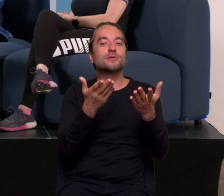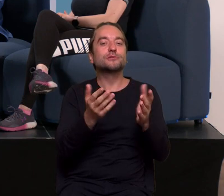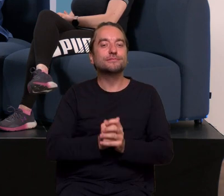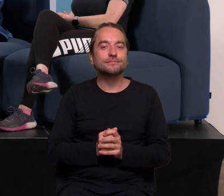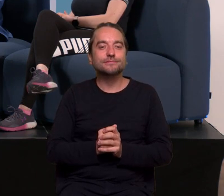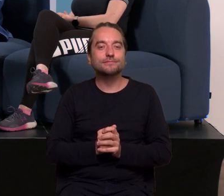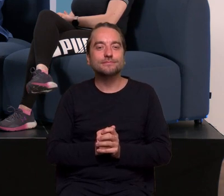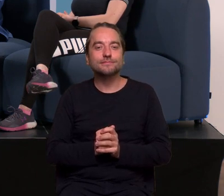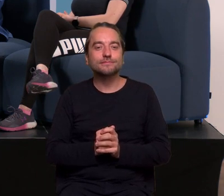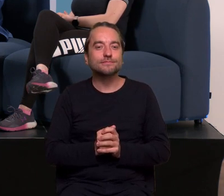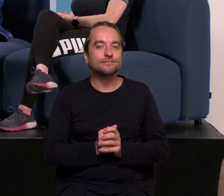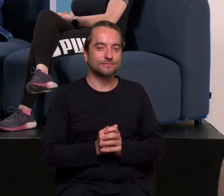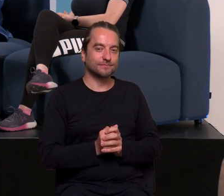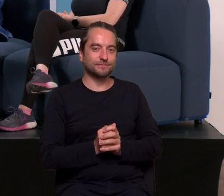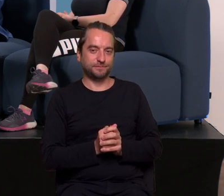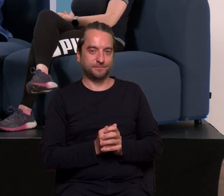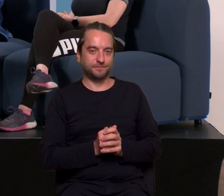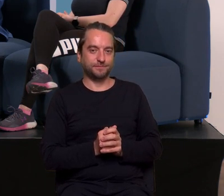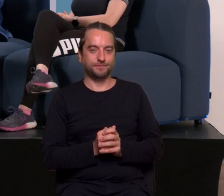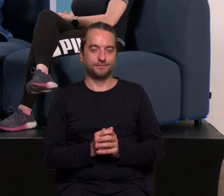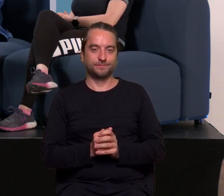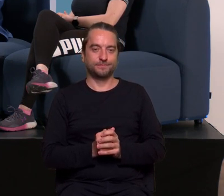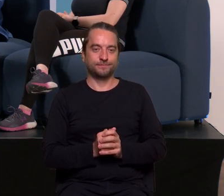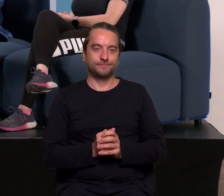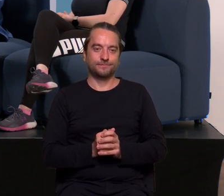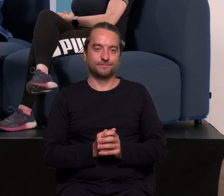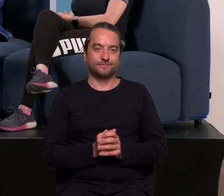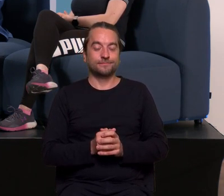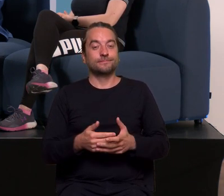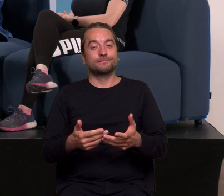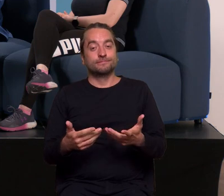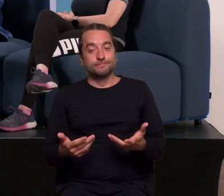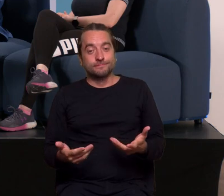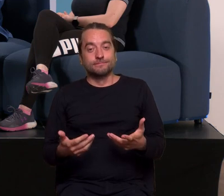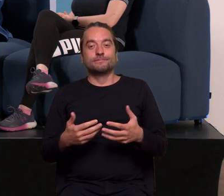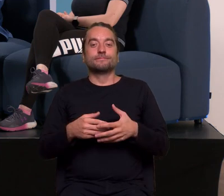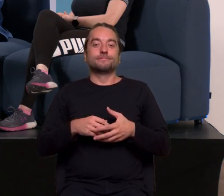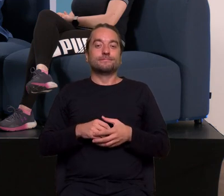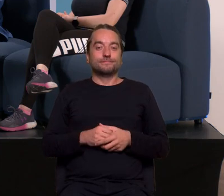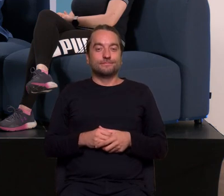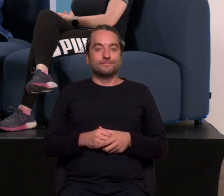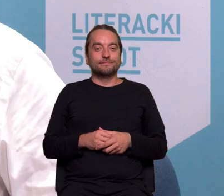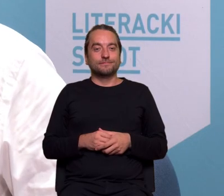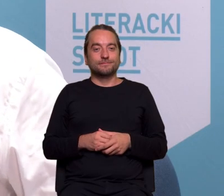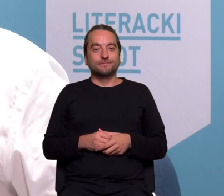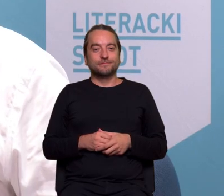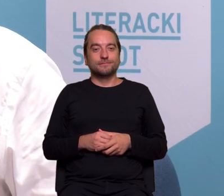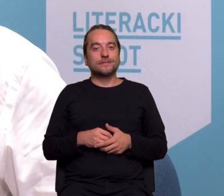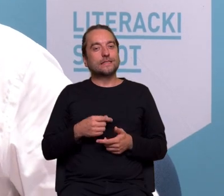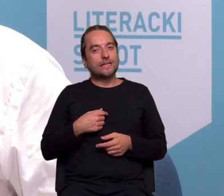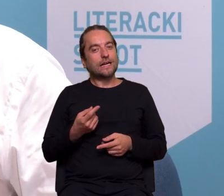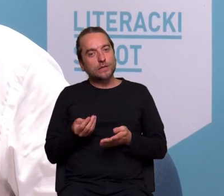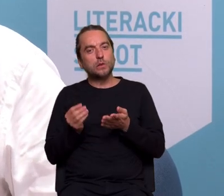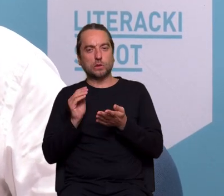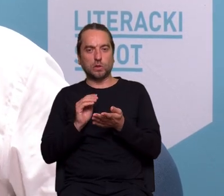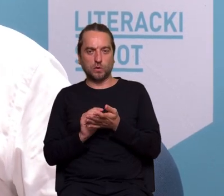jest? Ja zwróciłbym tutaj Państwu uwagę na jeszcze